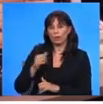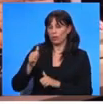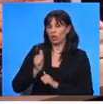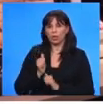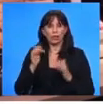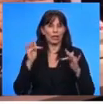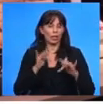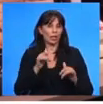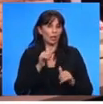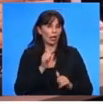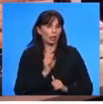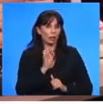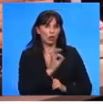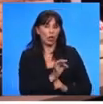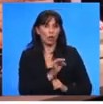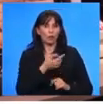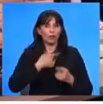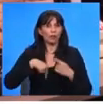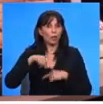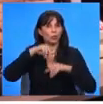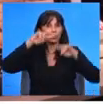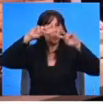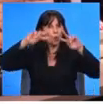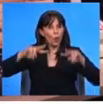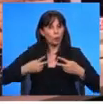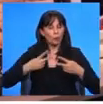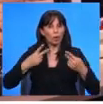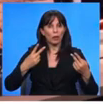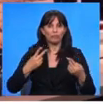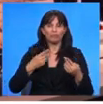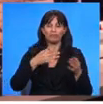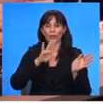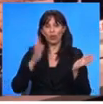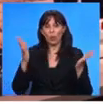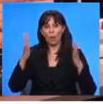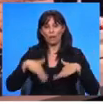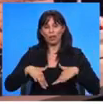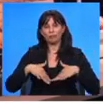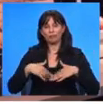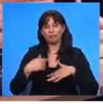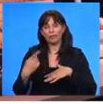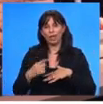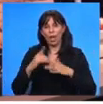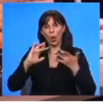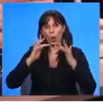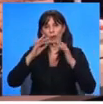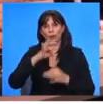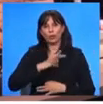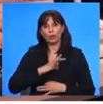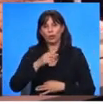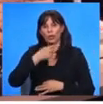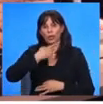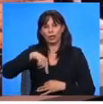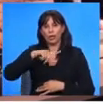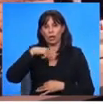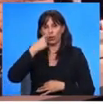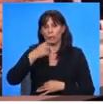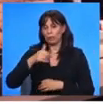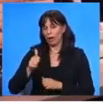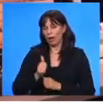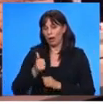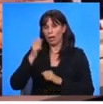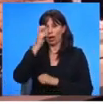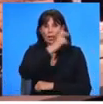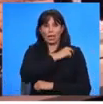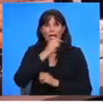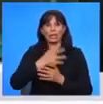החיילים שלו. ובעצם אנחנו עוד פעם משחקים פה לידיהם של האויבים שלנו, בזה ברור. שאנחנו אומרים, הנה החייל הקצין הגדול